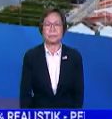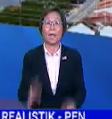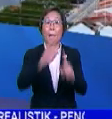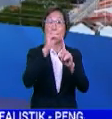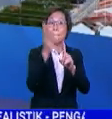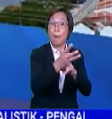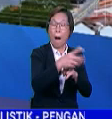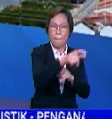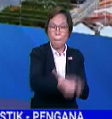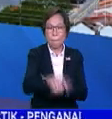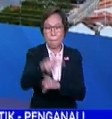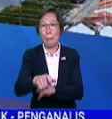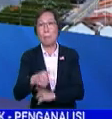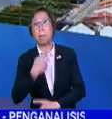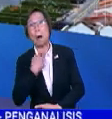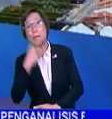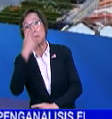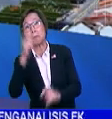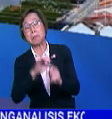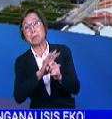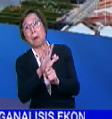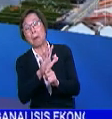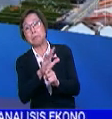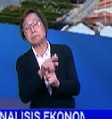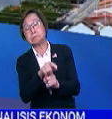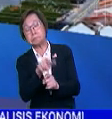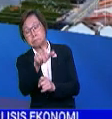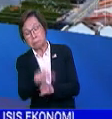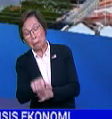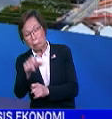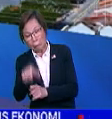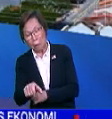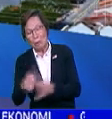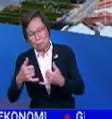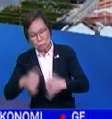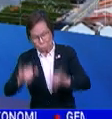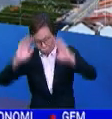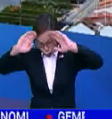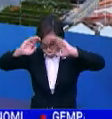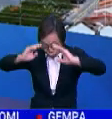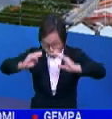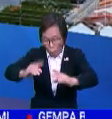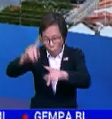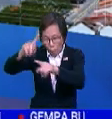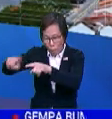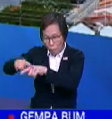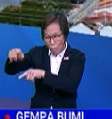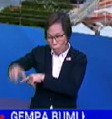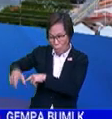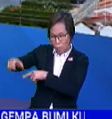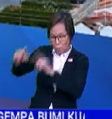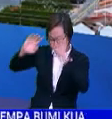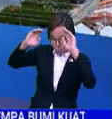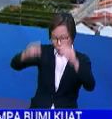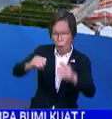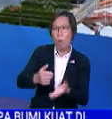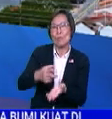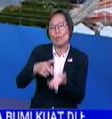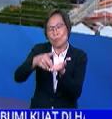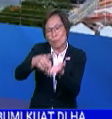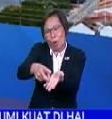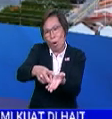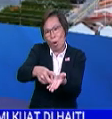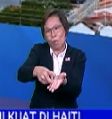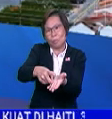Kebajikan penduduk terjejas ekoran pandemik COVID-19 terus mendapat perhatian pelbagai pihak menerusi sumbangan dan